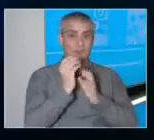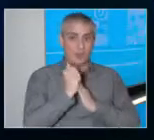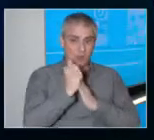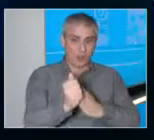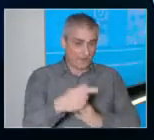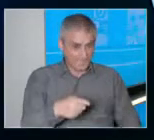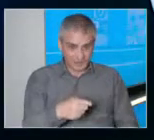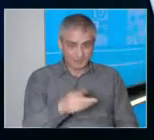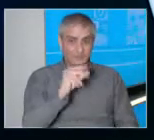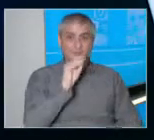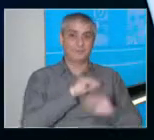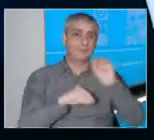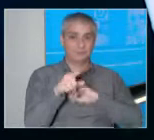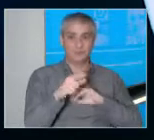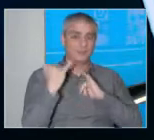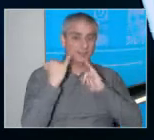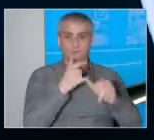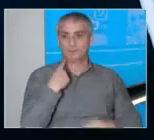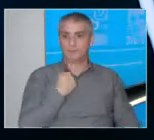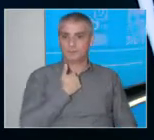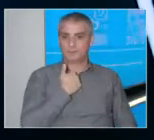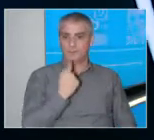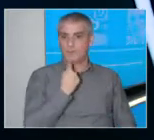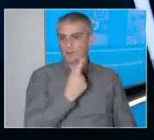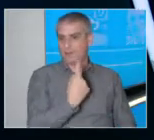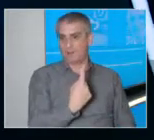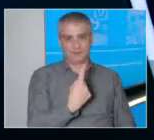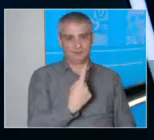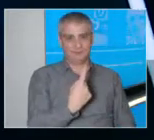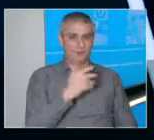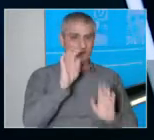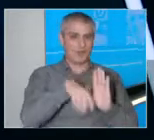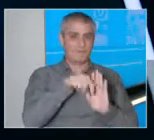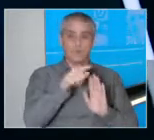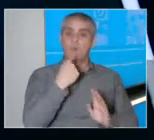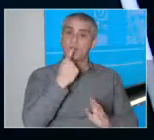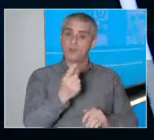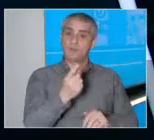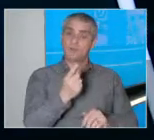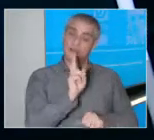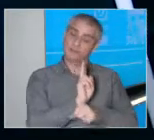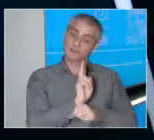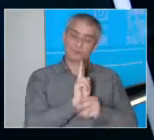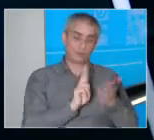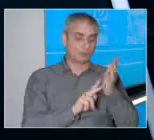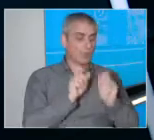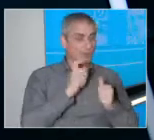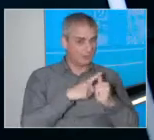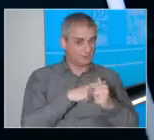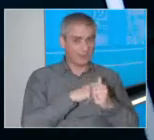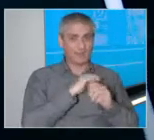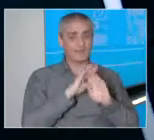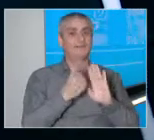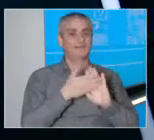ואת השימוש הזה הביא אותו מהשבק. הוא קרא לעצמו את הבור. אבל מה שכן, הוא אמר לו שם, ולשמור על זכויות האזרח, אתה יודע, כן.